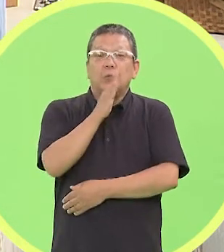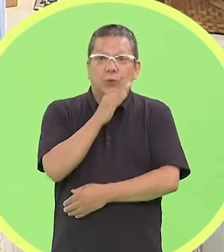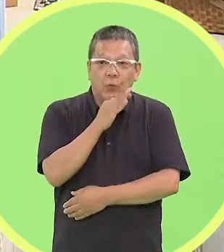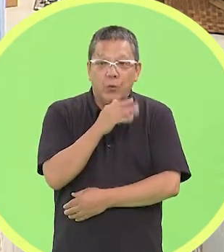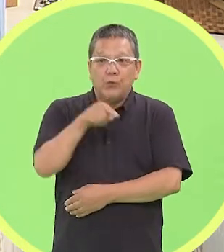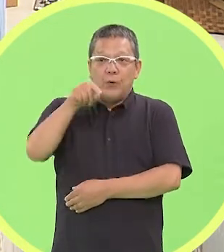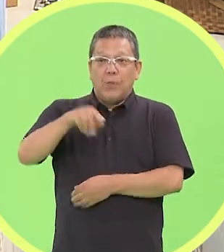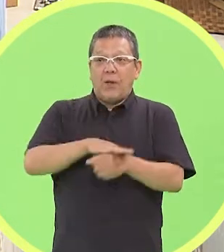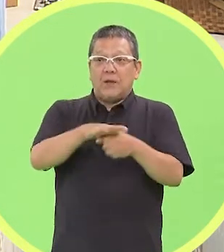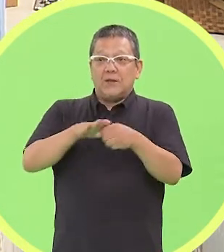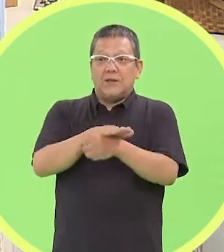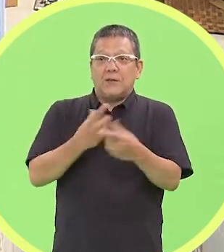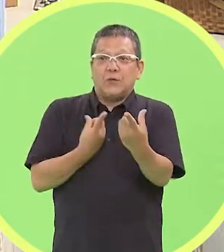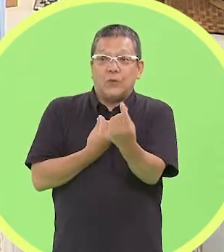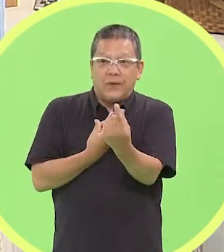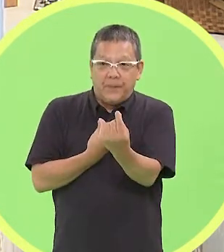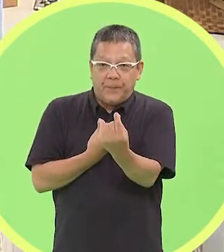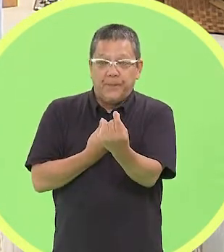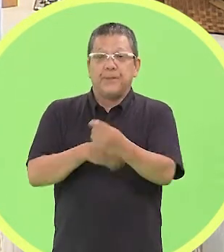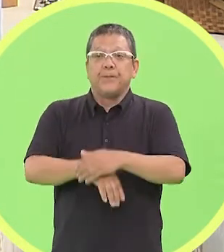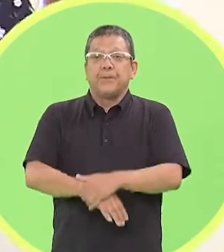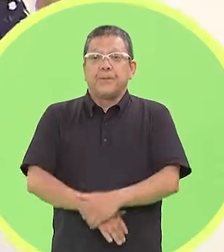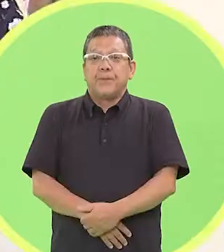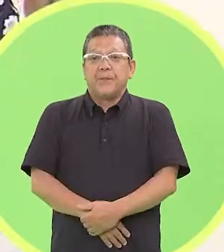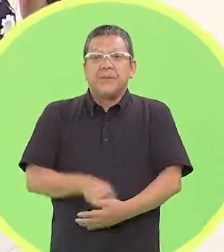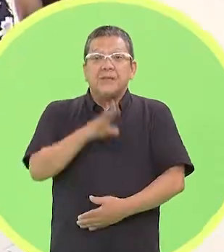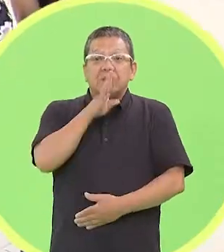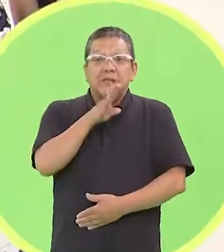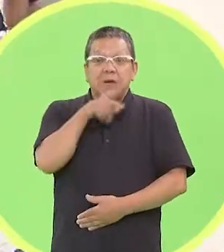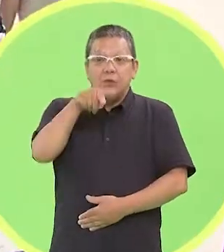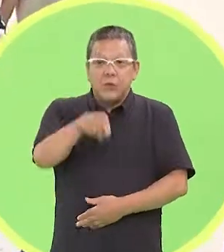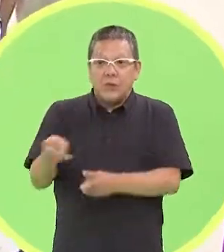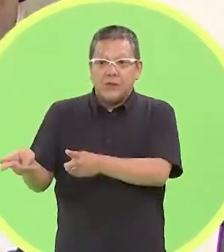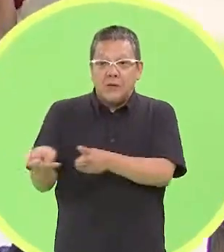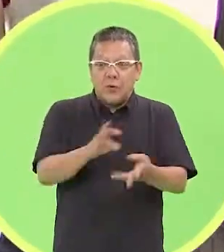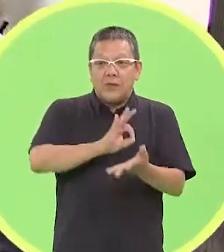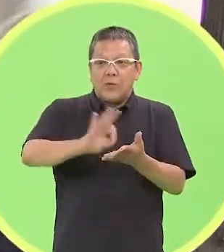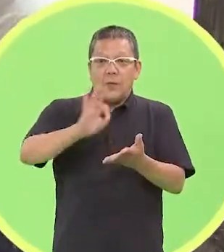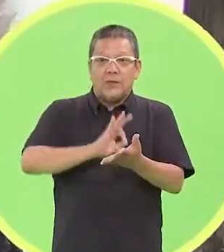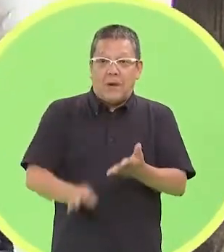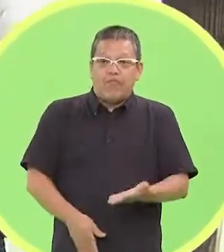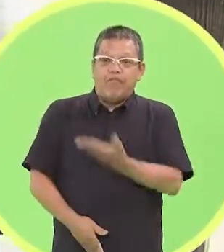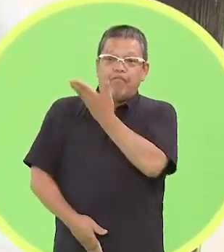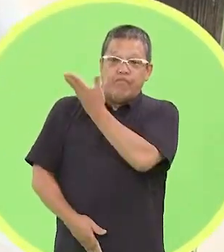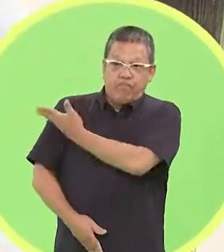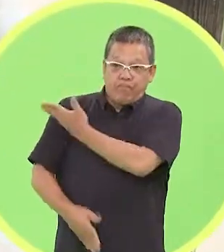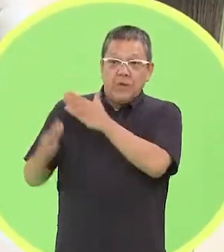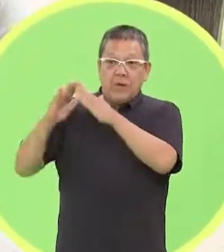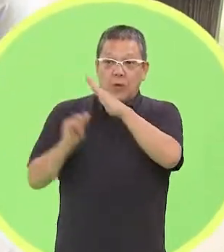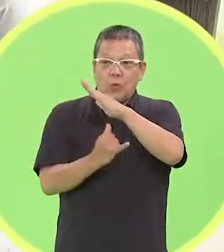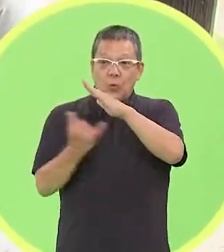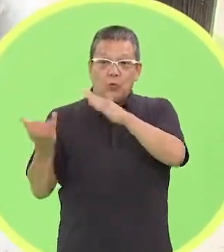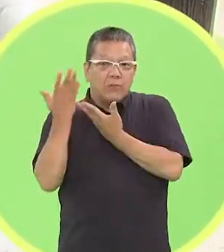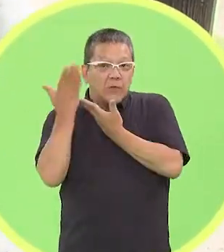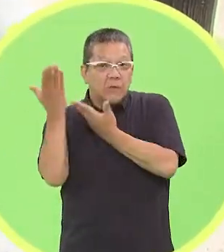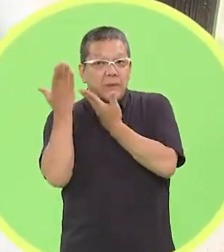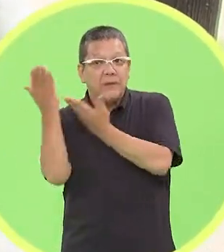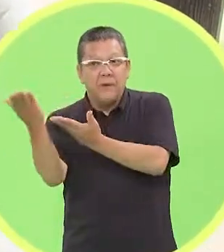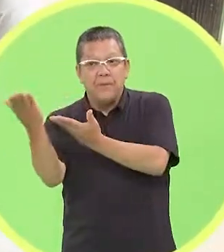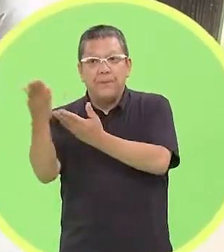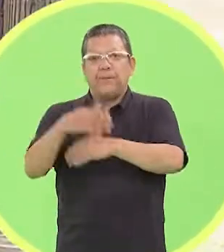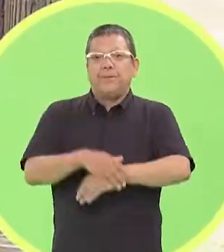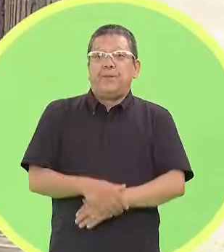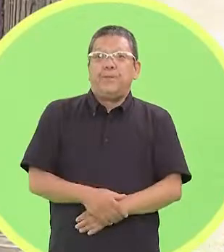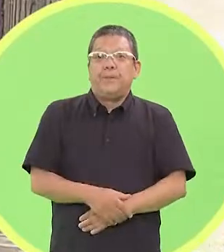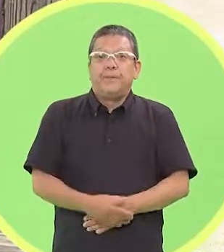るほど、それも大事ですよね。 実際にこの制度を利用した平木さん一家にお話を伺いました